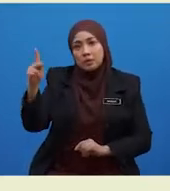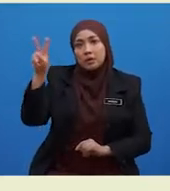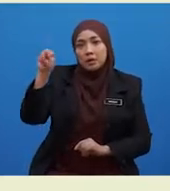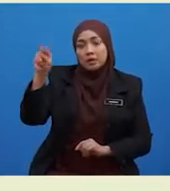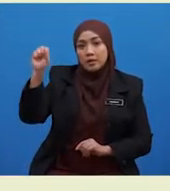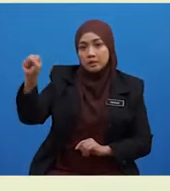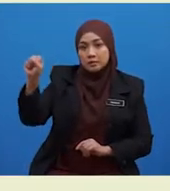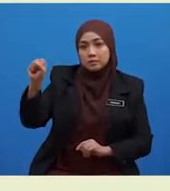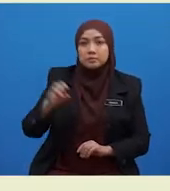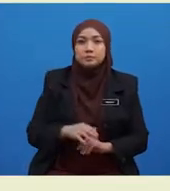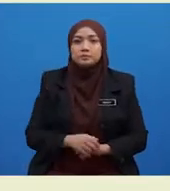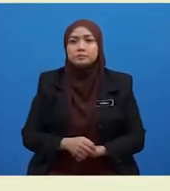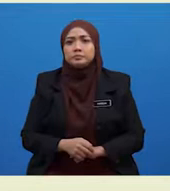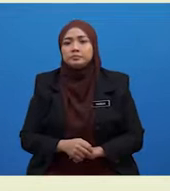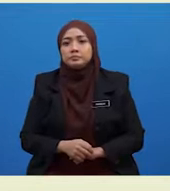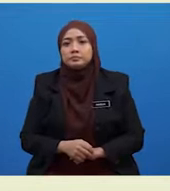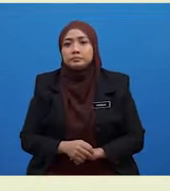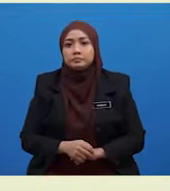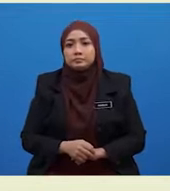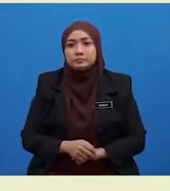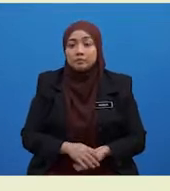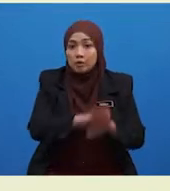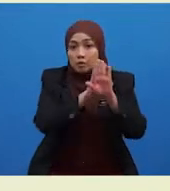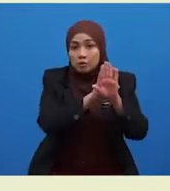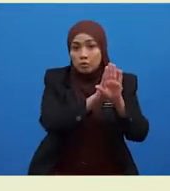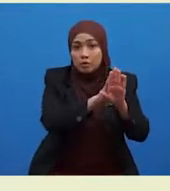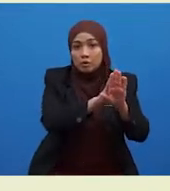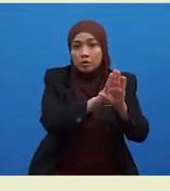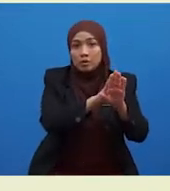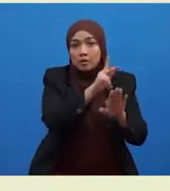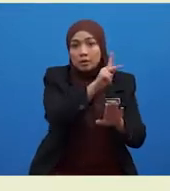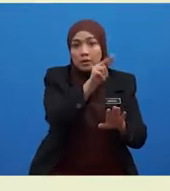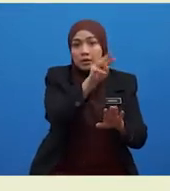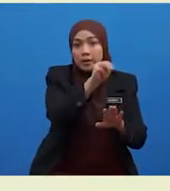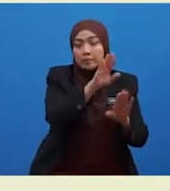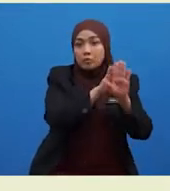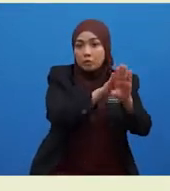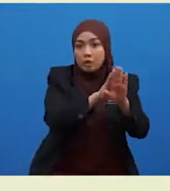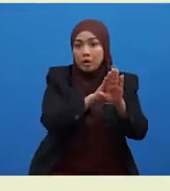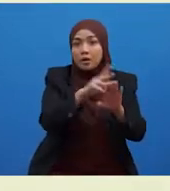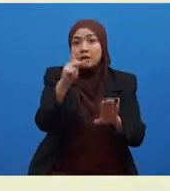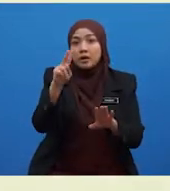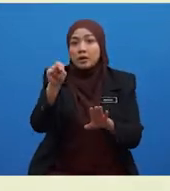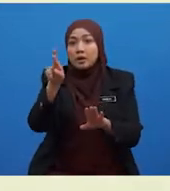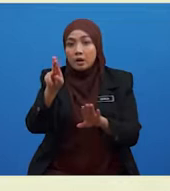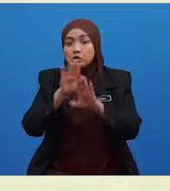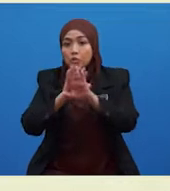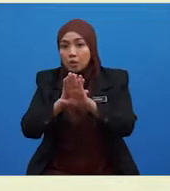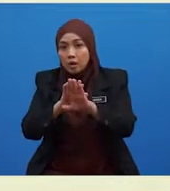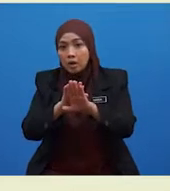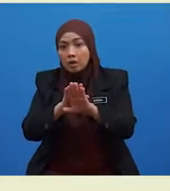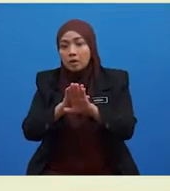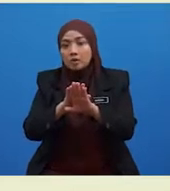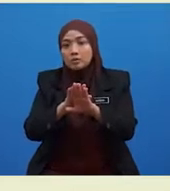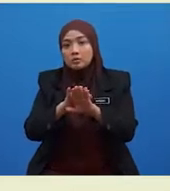jantung. Formulanya, kadar nadi maksimum ditolak dengan kadar nadi rehat. Kadar nadi maksimum